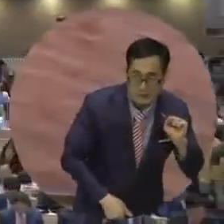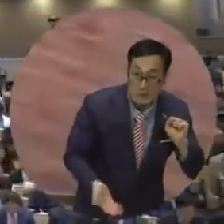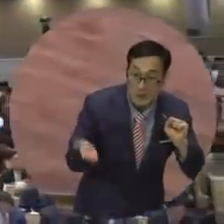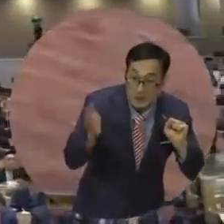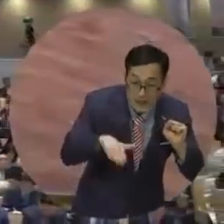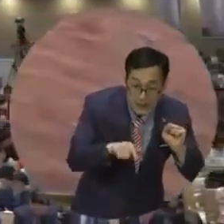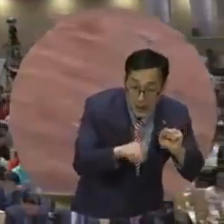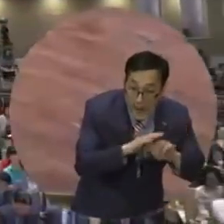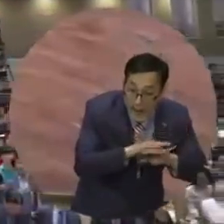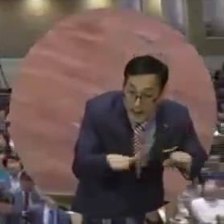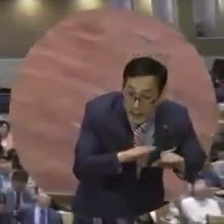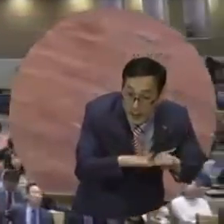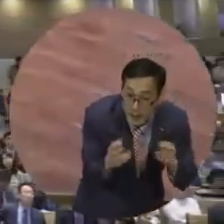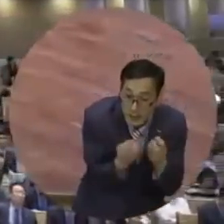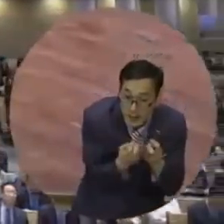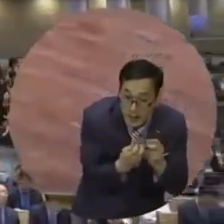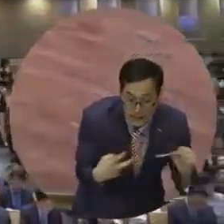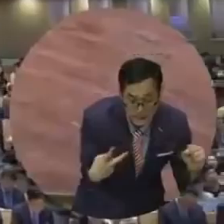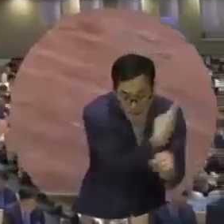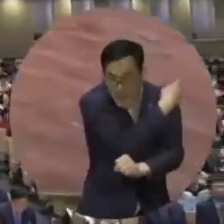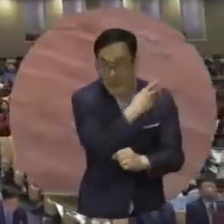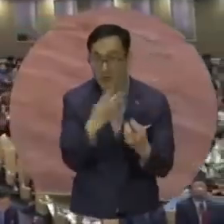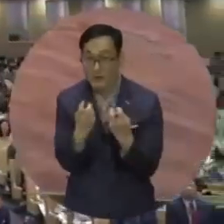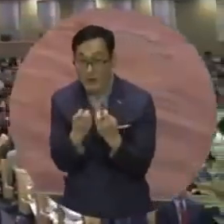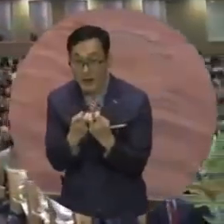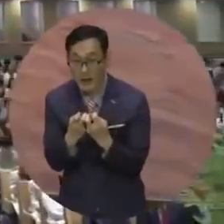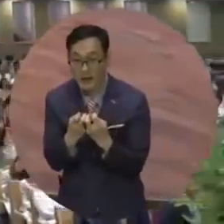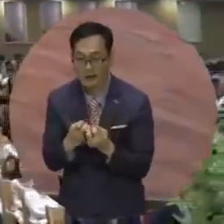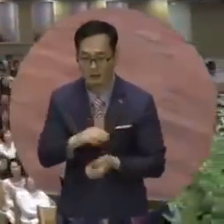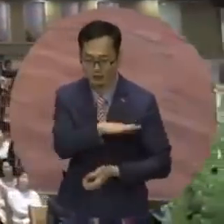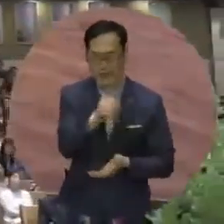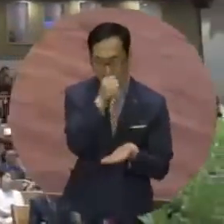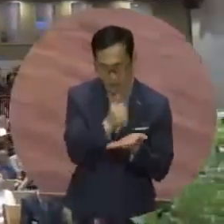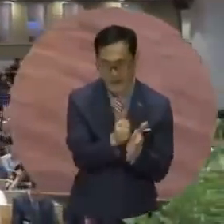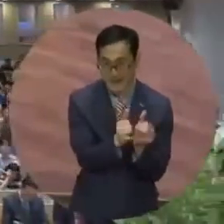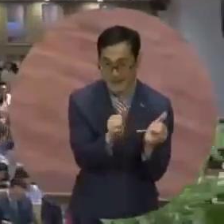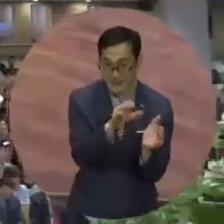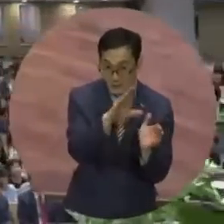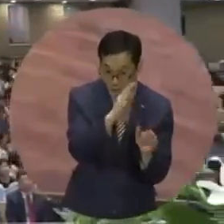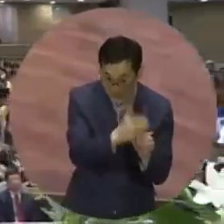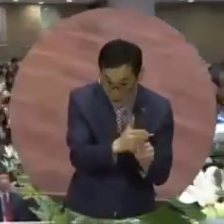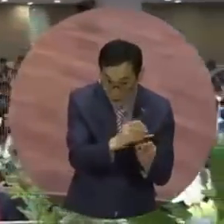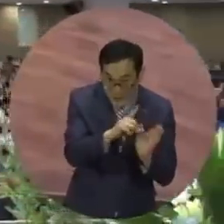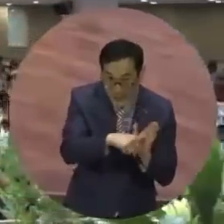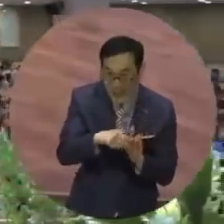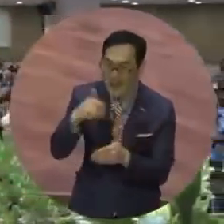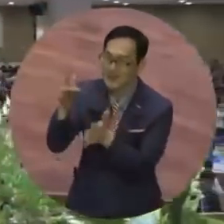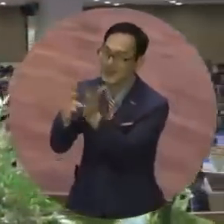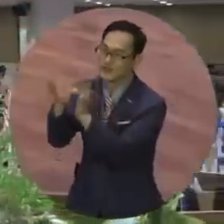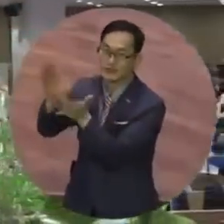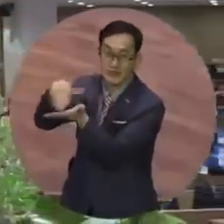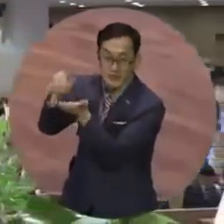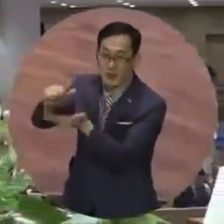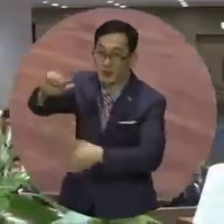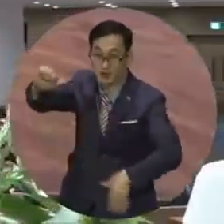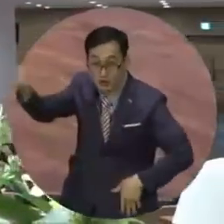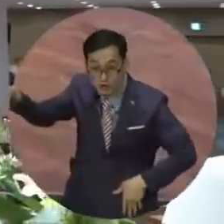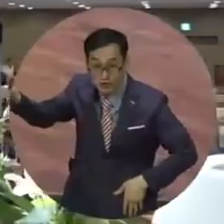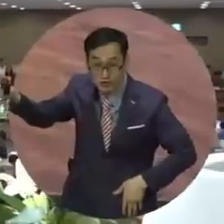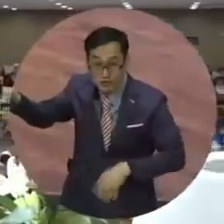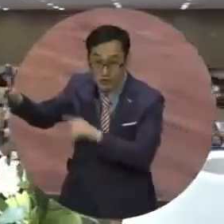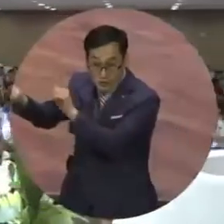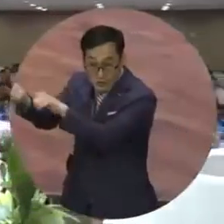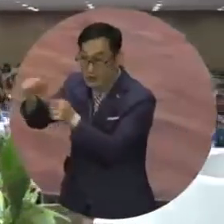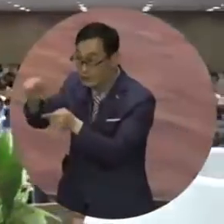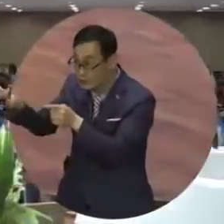우리가 아직 죄인되었을 때에 그리스도께서 우리를 위하여 죽으심으로 하나님께서 우리에 대한 자기의